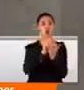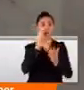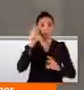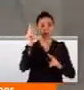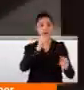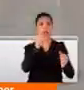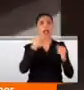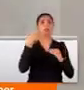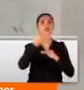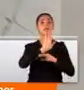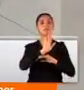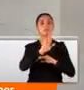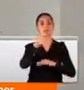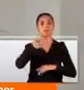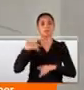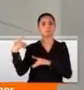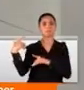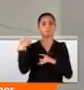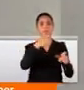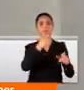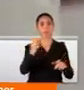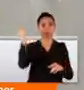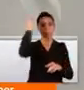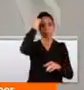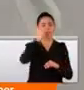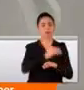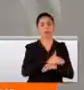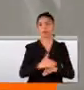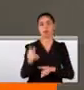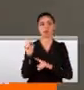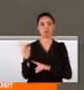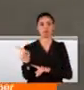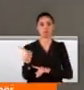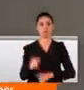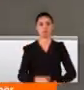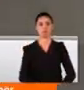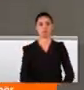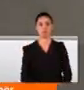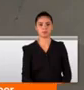aracına girmek yerine tetiğe basmayı seçti. Pişman olduğunda ise artık çok geçti.